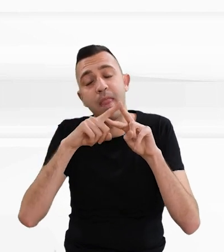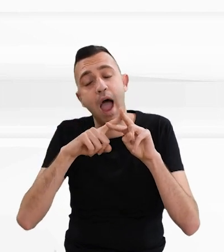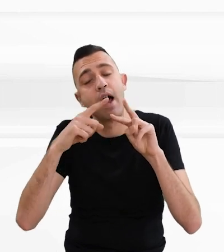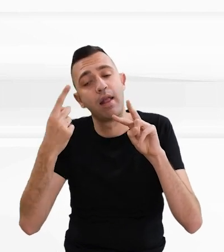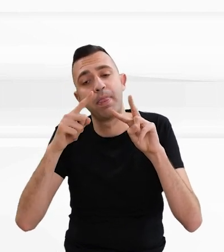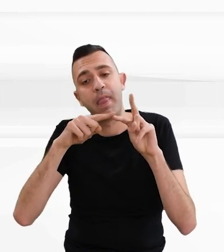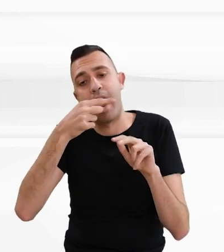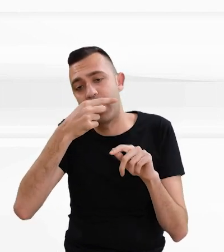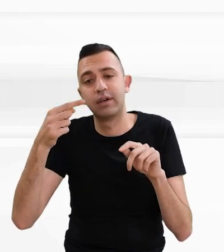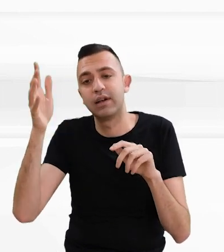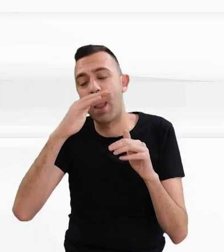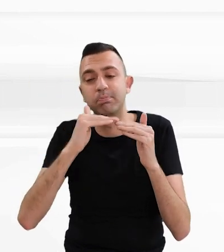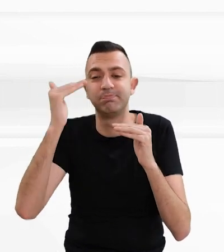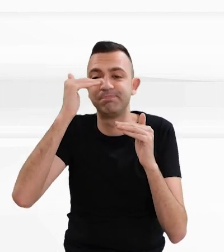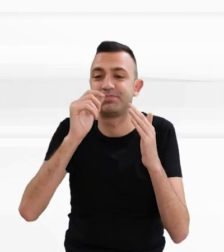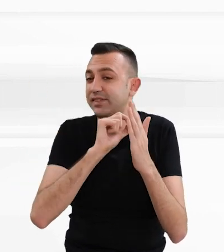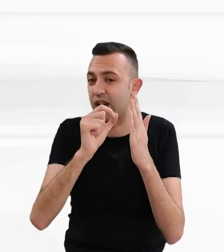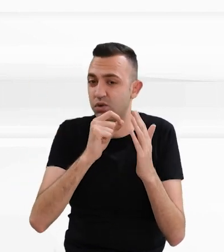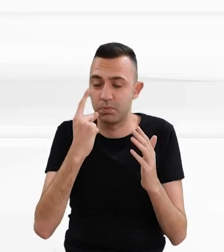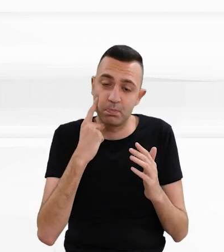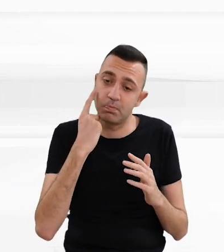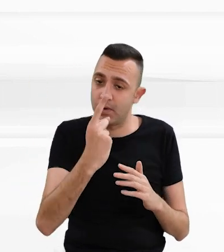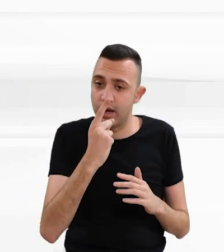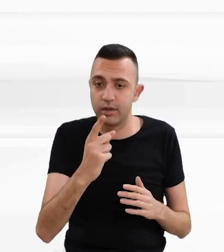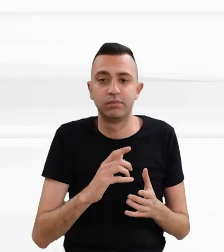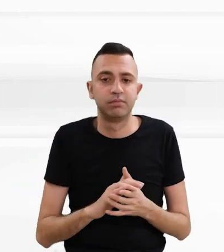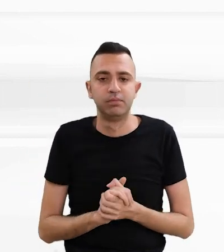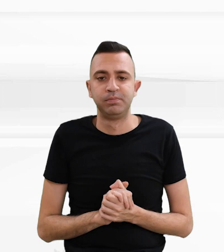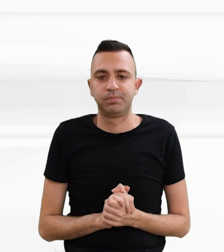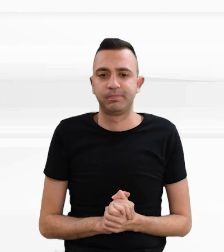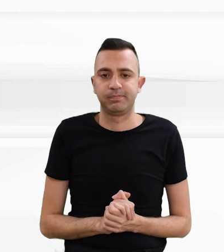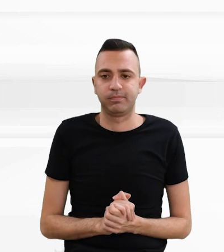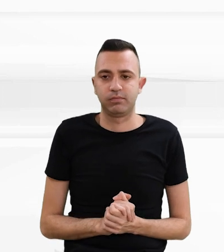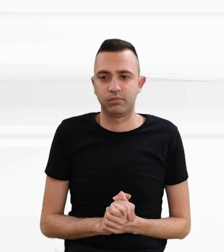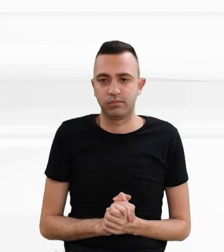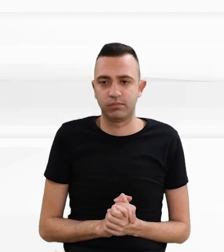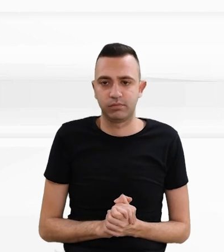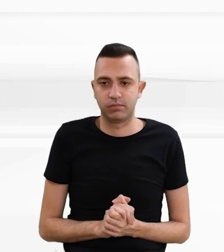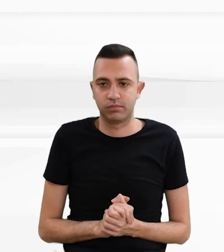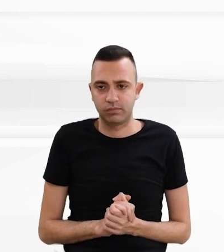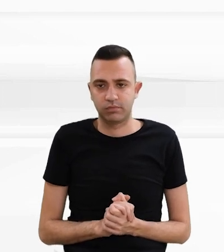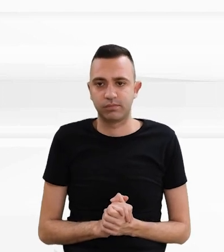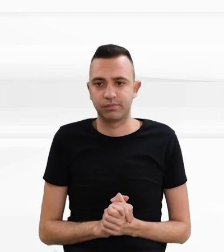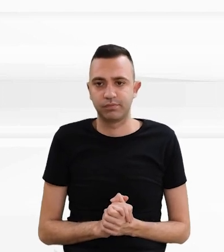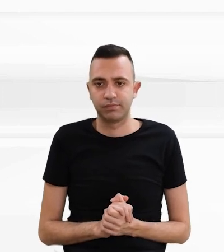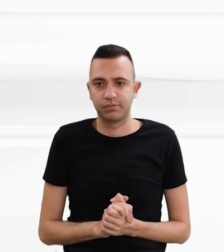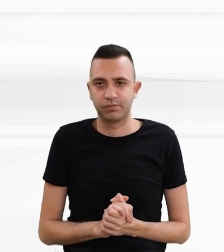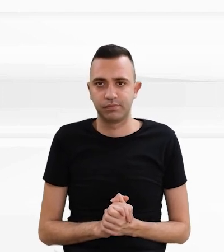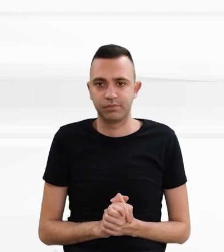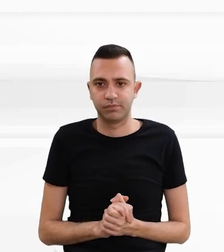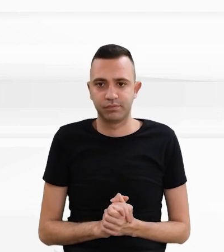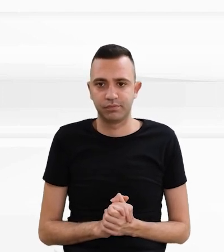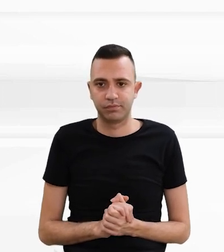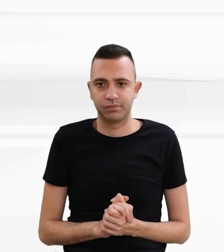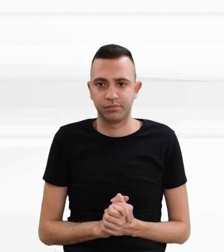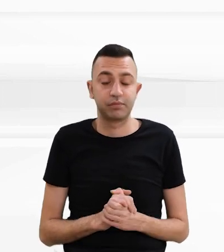Sümeyye bölü a üstüne eşittir ay sümek Sina üstüne nin mangy kuvveti de ay üstüne